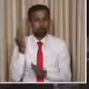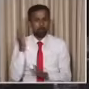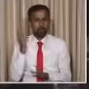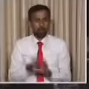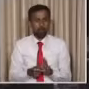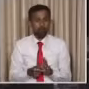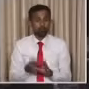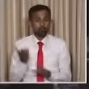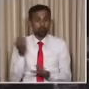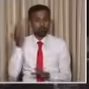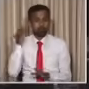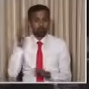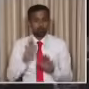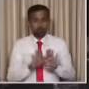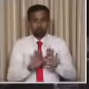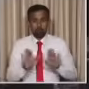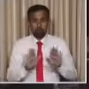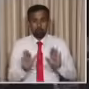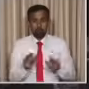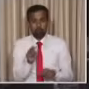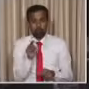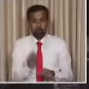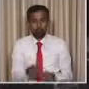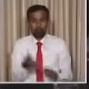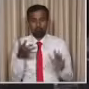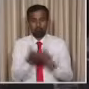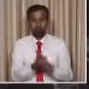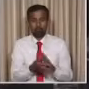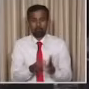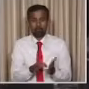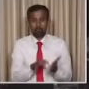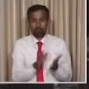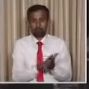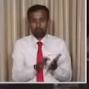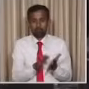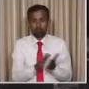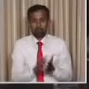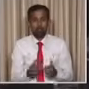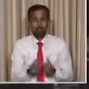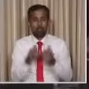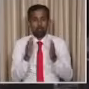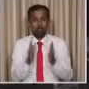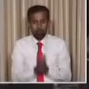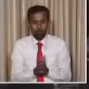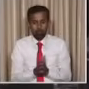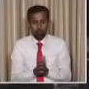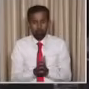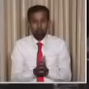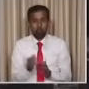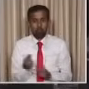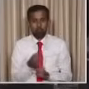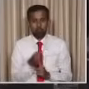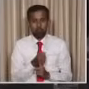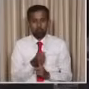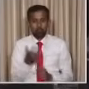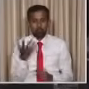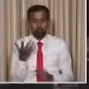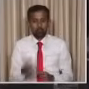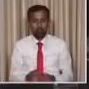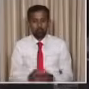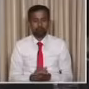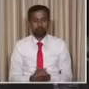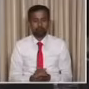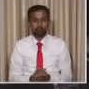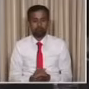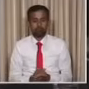කීපය තුළ රට පාලනය කරපු පාලකයන් ගත්ත වැරදි ප්‍රතිපත්තිමේ තීන්දු සියල්ලම බලපාලා තිනෝ මේ ආර්ථිකය කඩන්